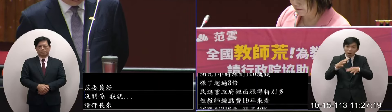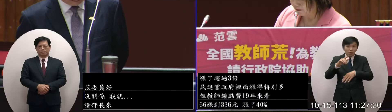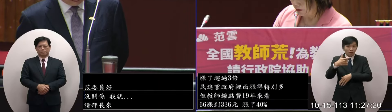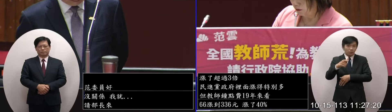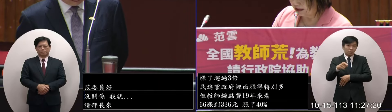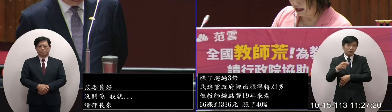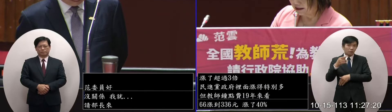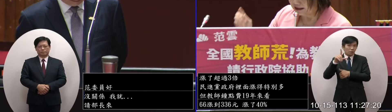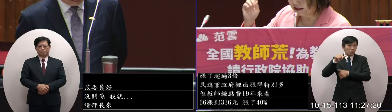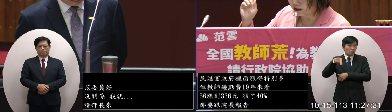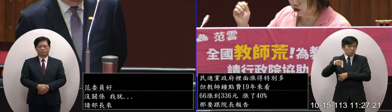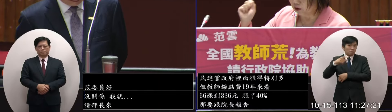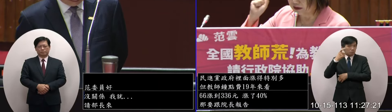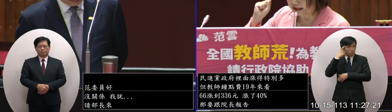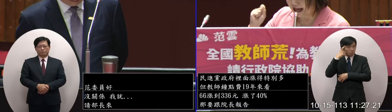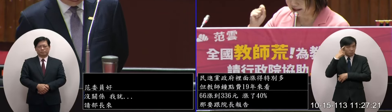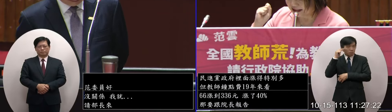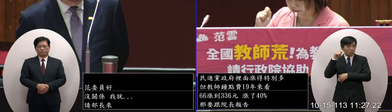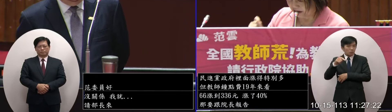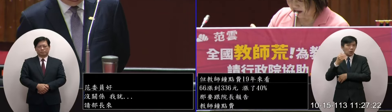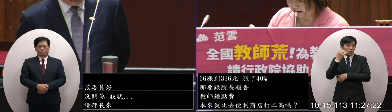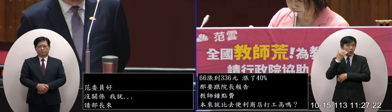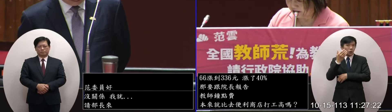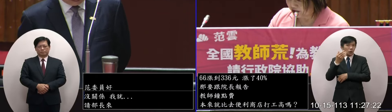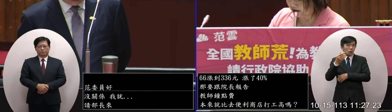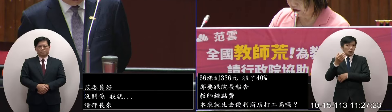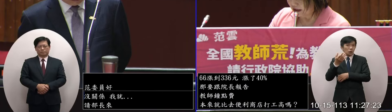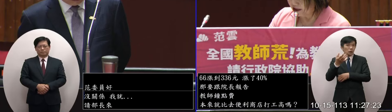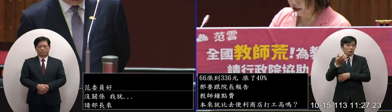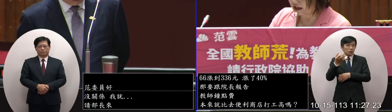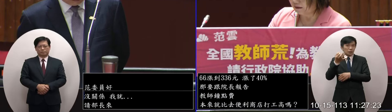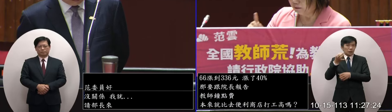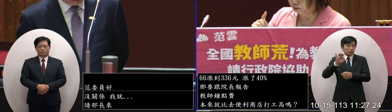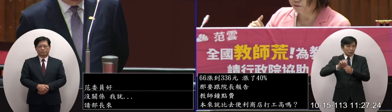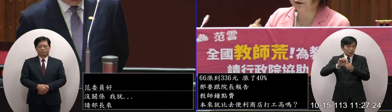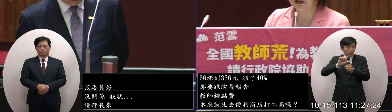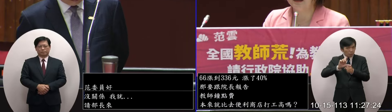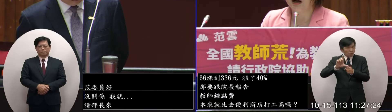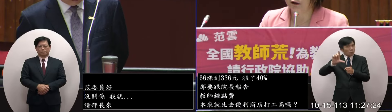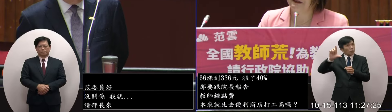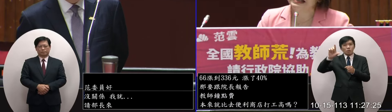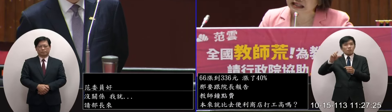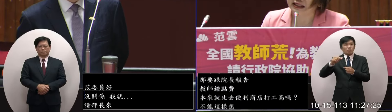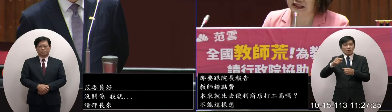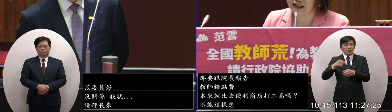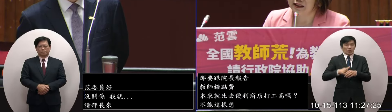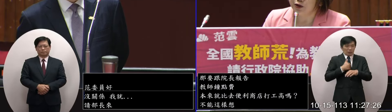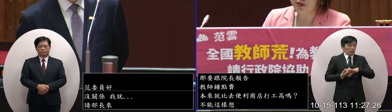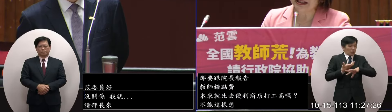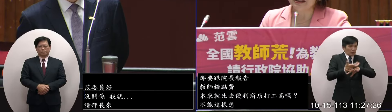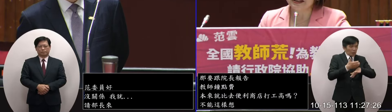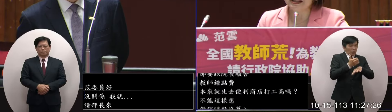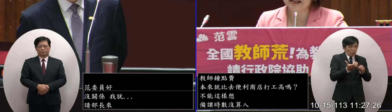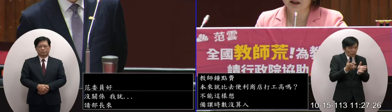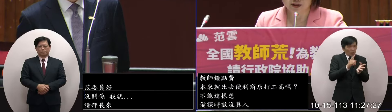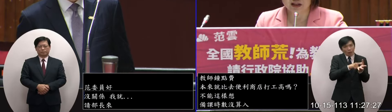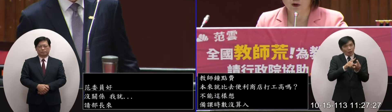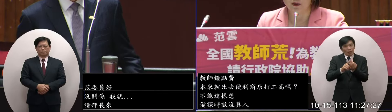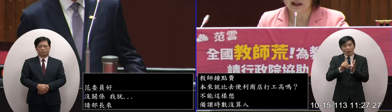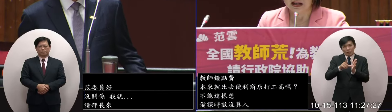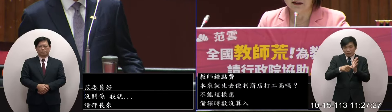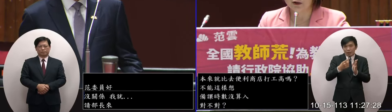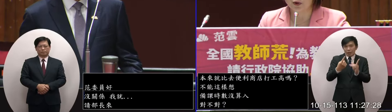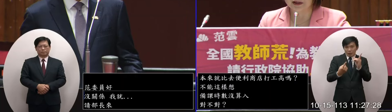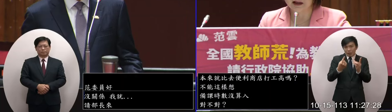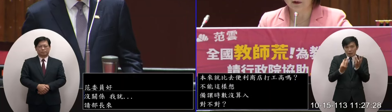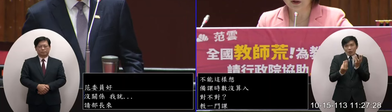师来讲，我会讲这种加级涨的方式哦，事实上不符合耗费心理。如果你跟第一线老师